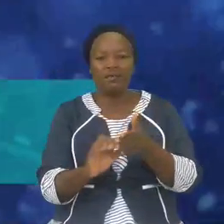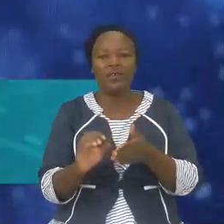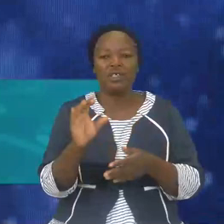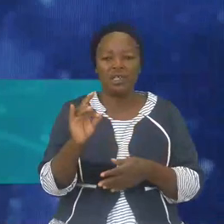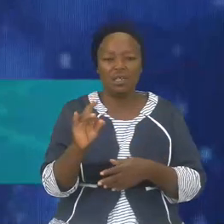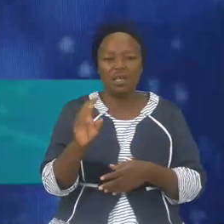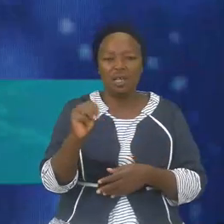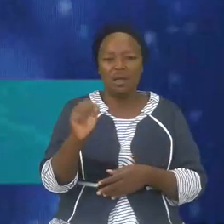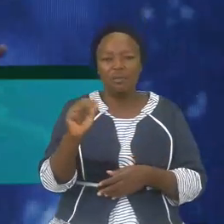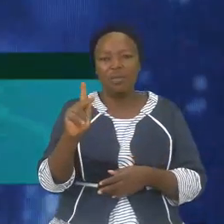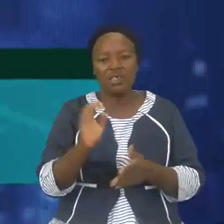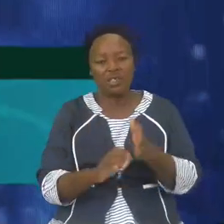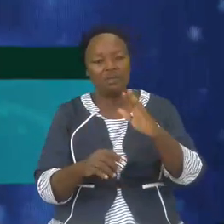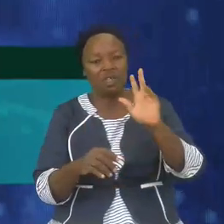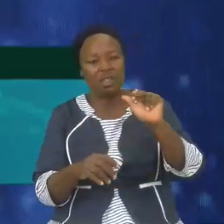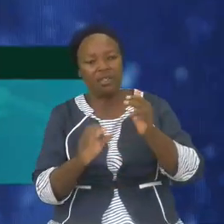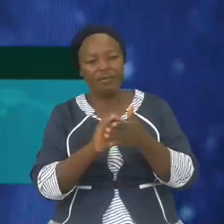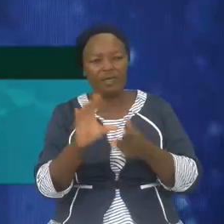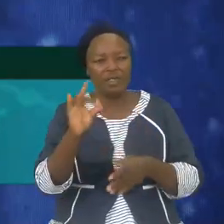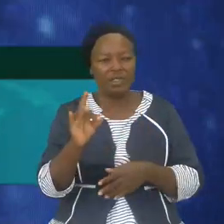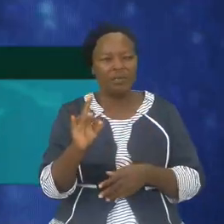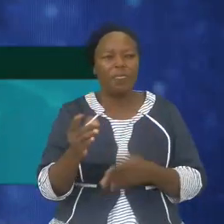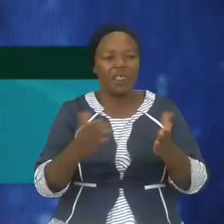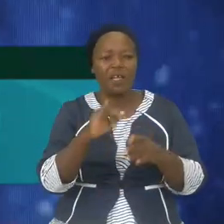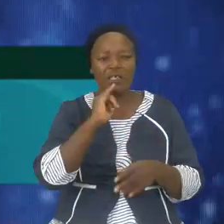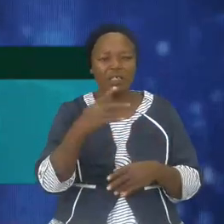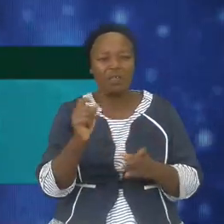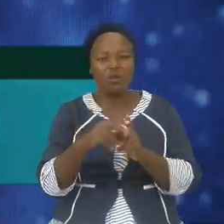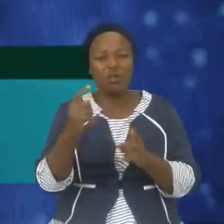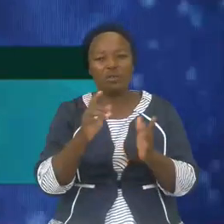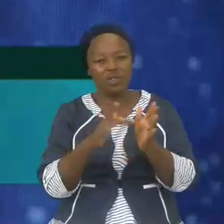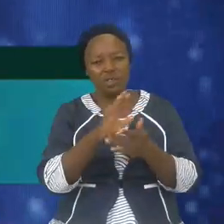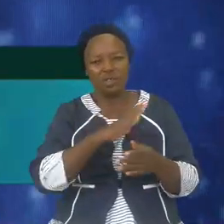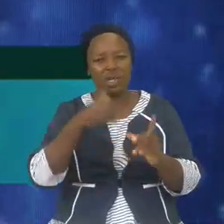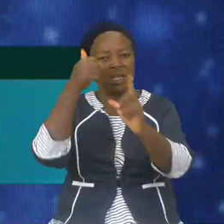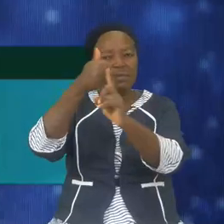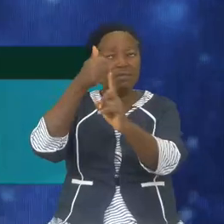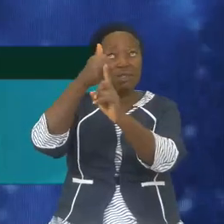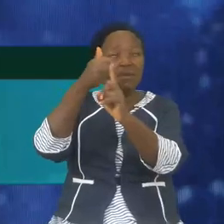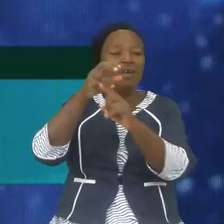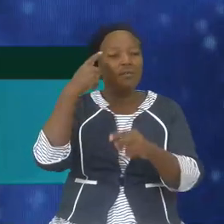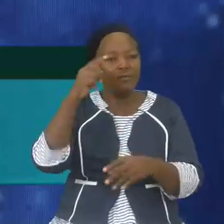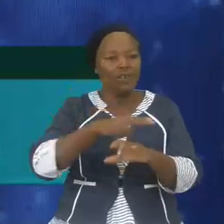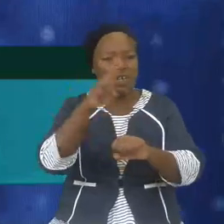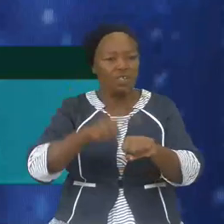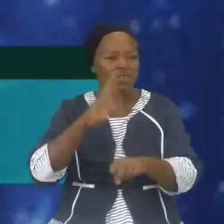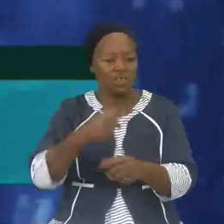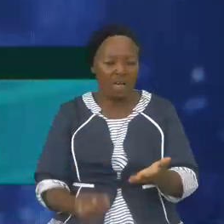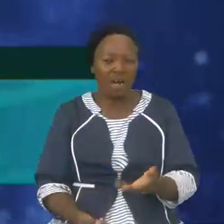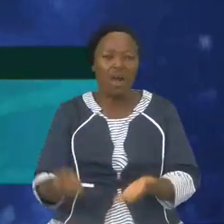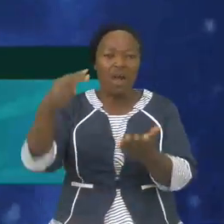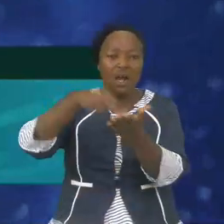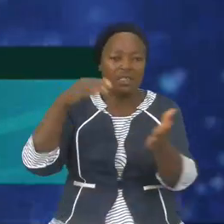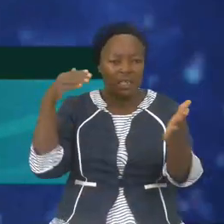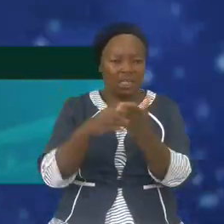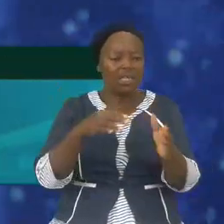Marc chapitre 13, verset 8, voici les paroles de Jésus-Christ lui-même. Une